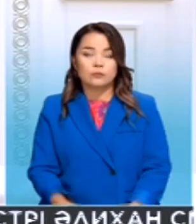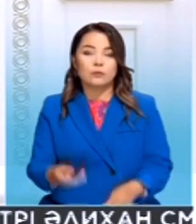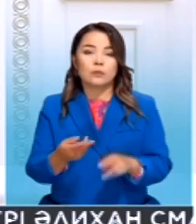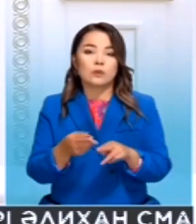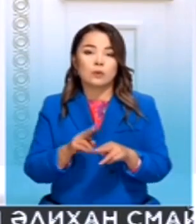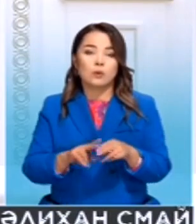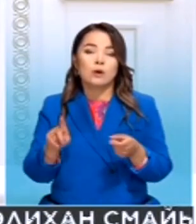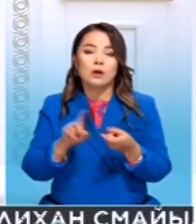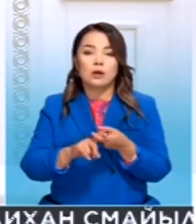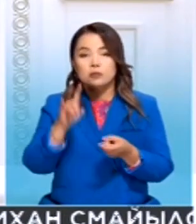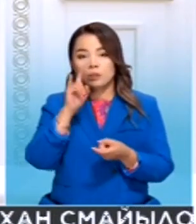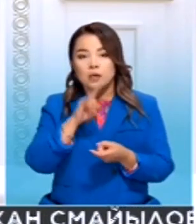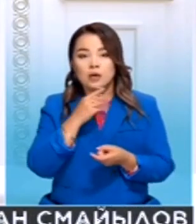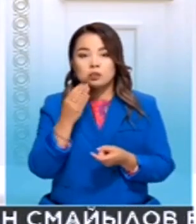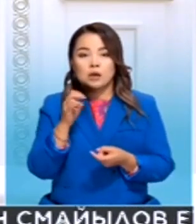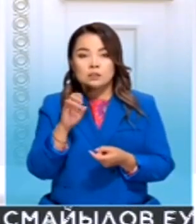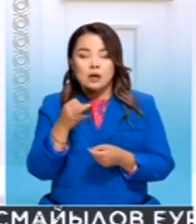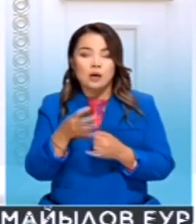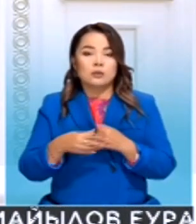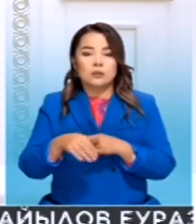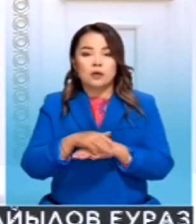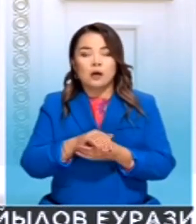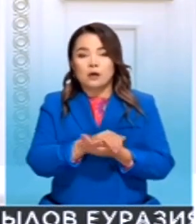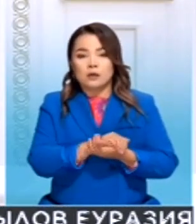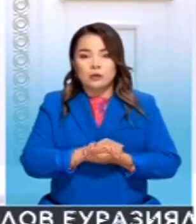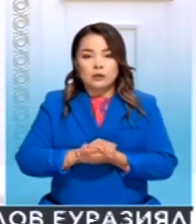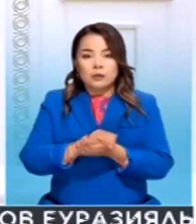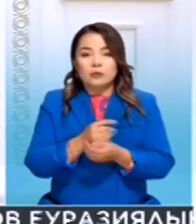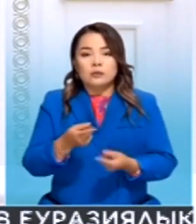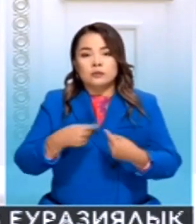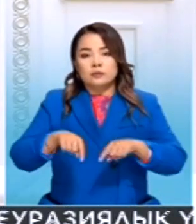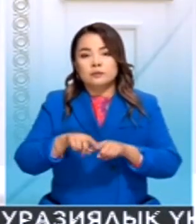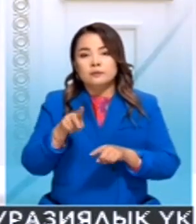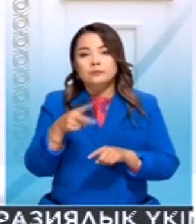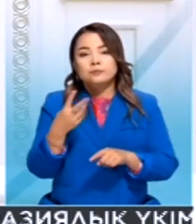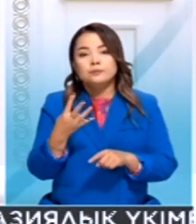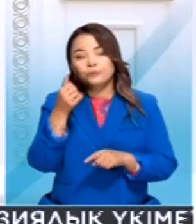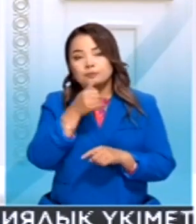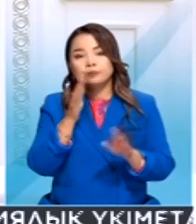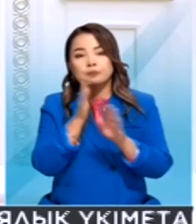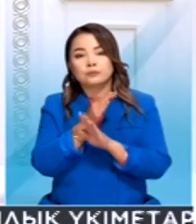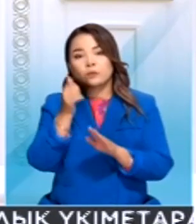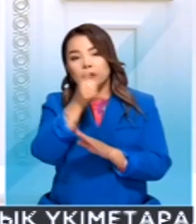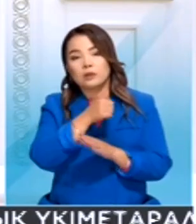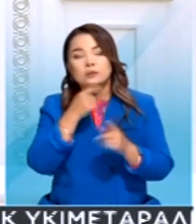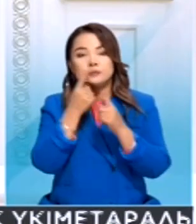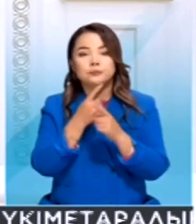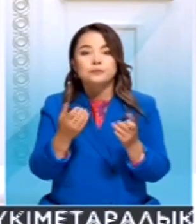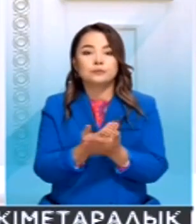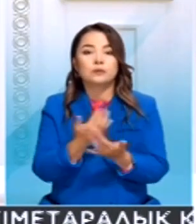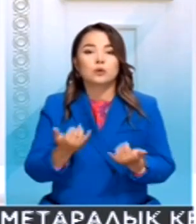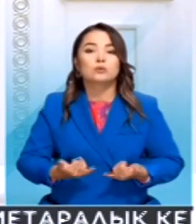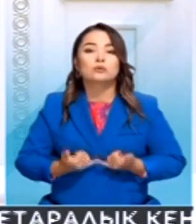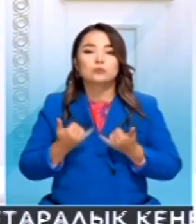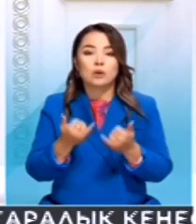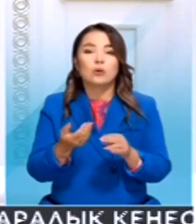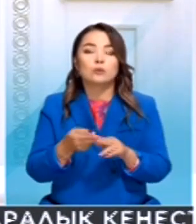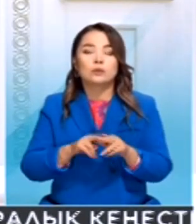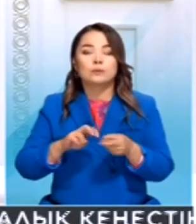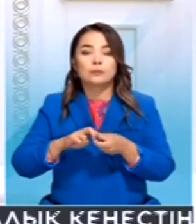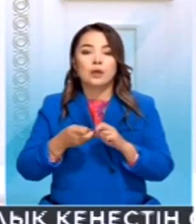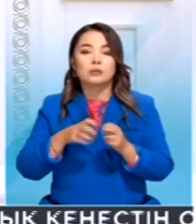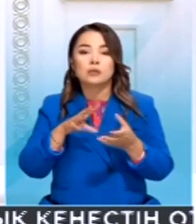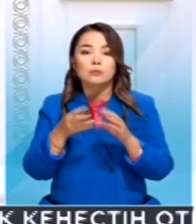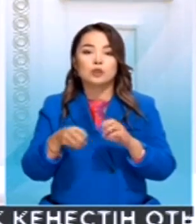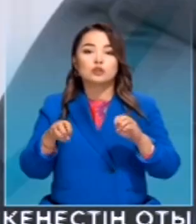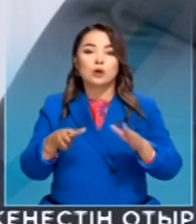Осыған орай Қазақстан Шанхай ынтымақтастық ұйымында 2024 жылды экология жылы деп жариялауды ұсынып, осы өзекті